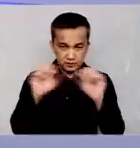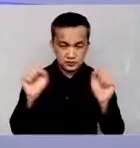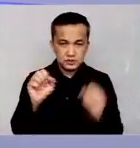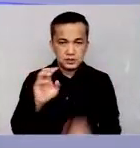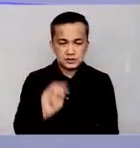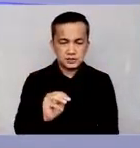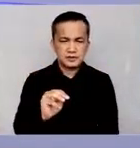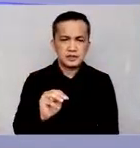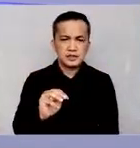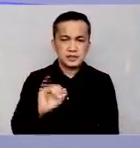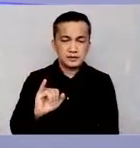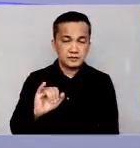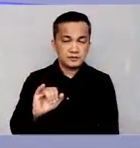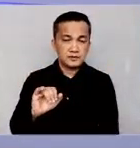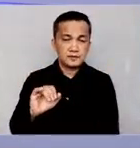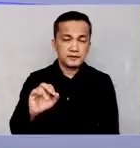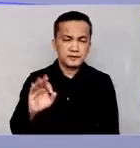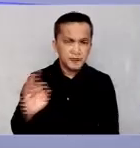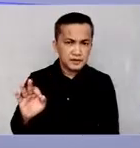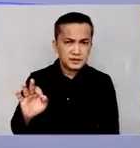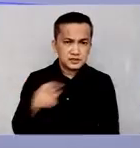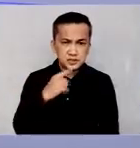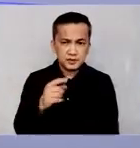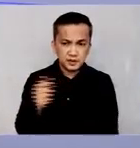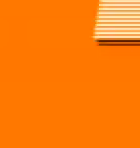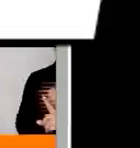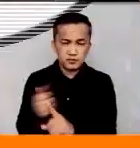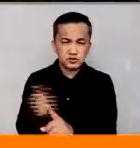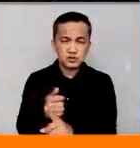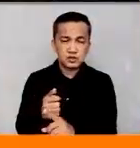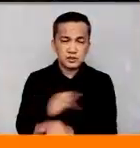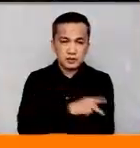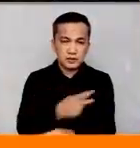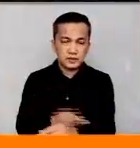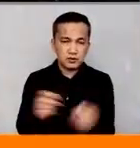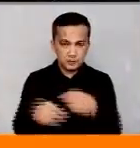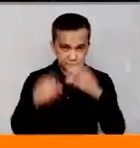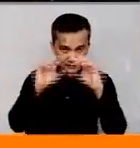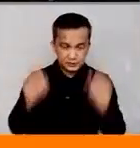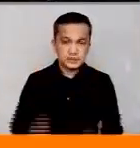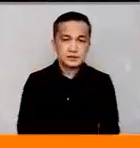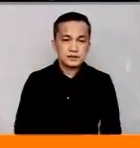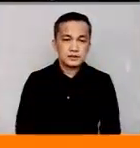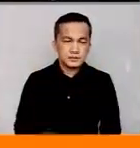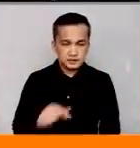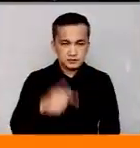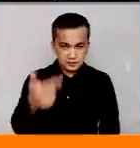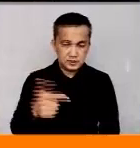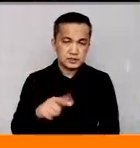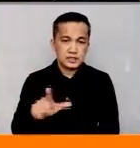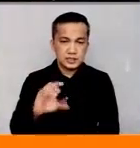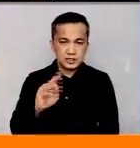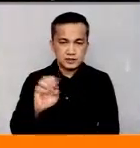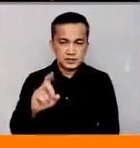Bill. Baabuso raw ito ng kapangyarihan ng Office of the President. At live mula sa Senado, nasa frontline ng balitang yan, si Camille